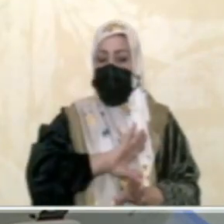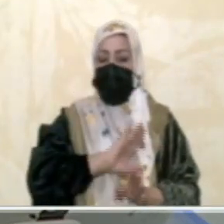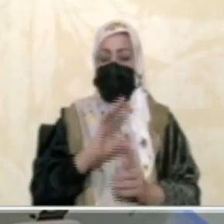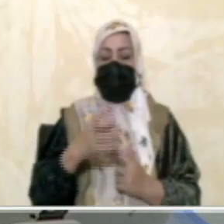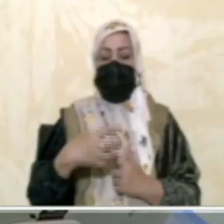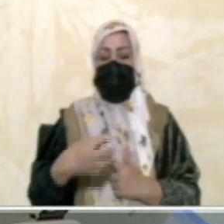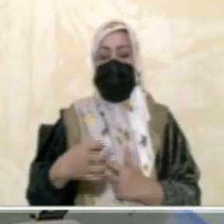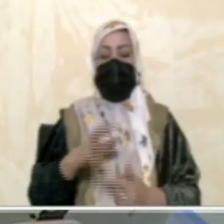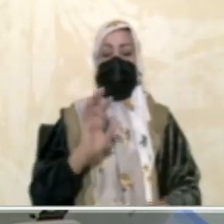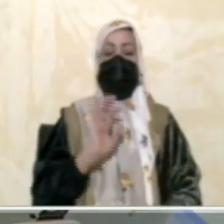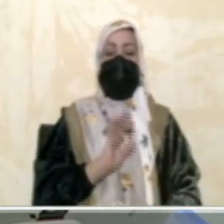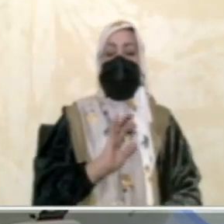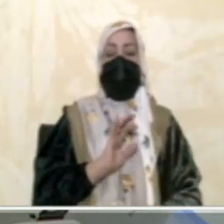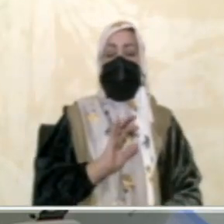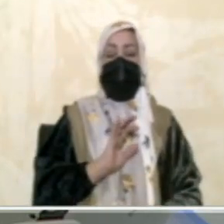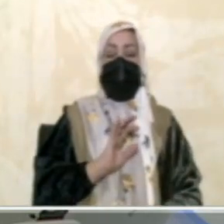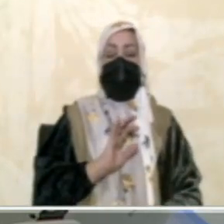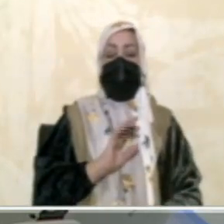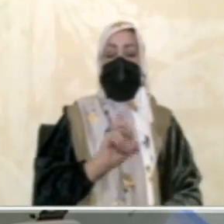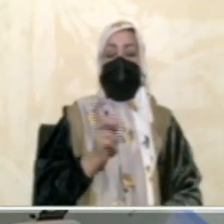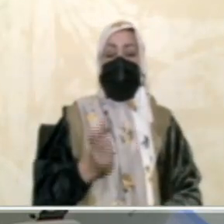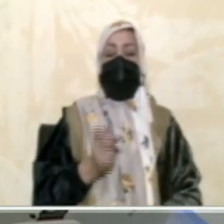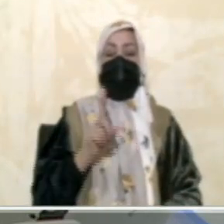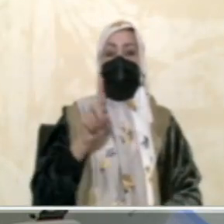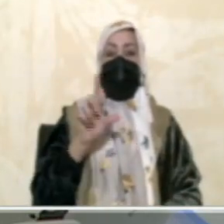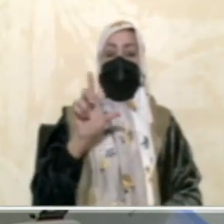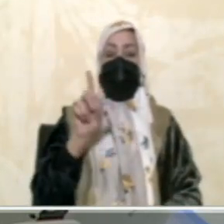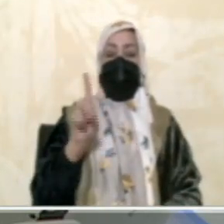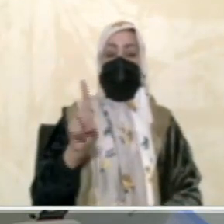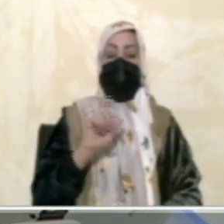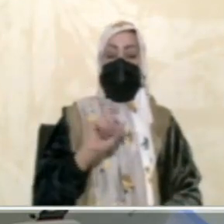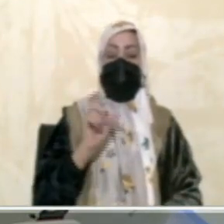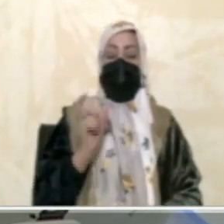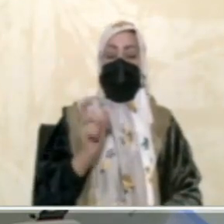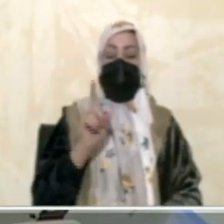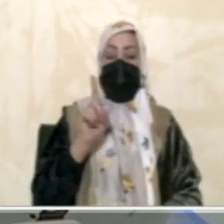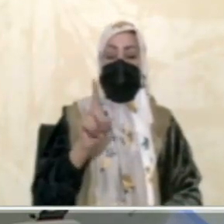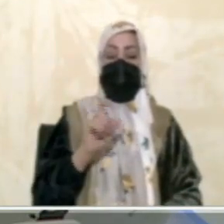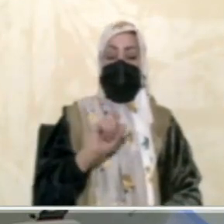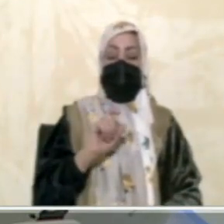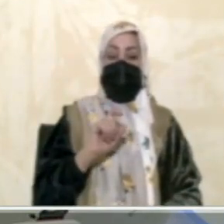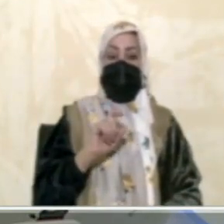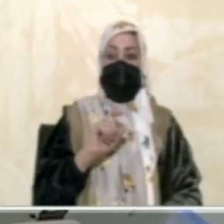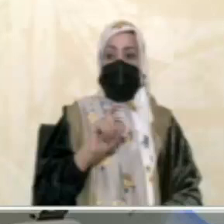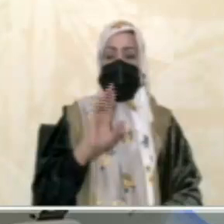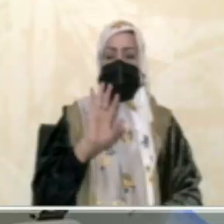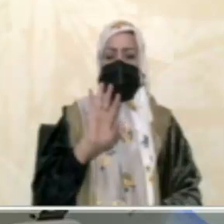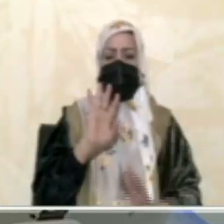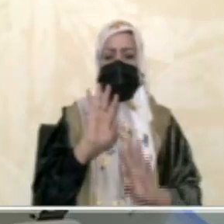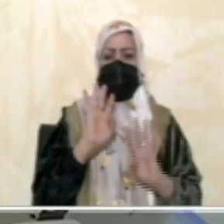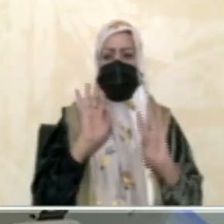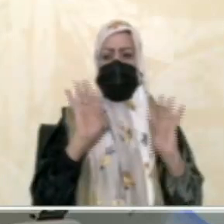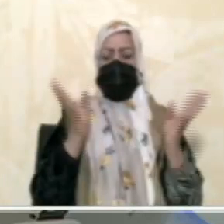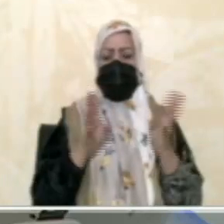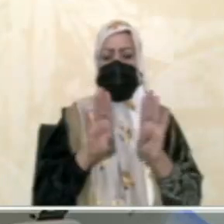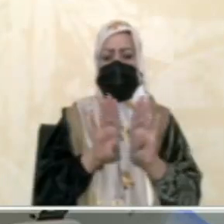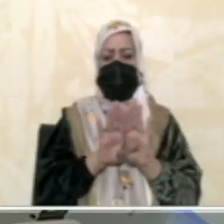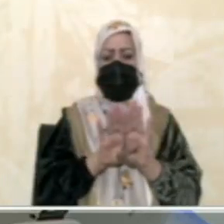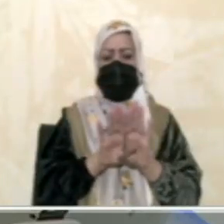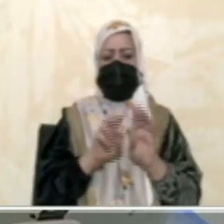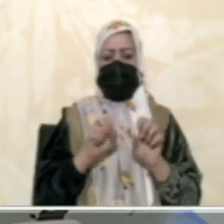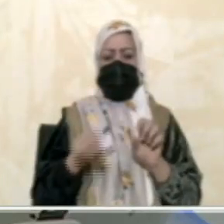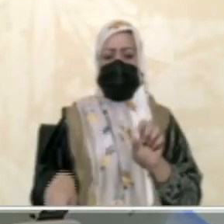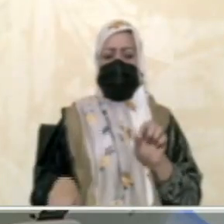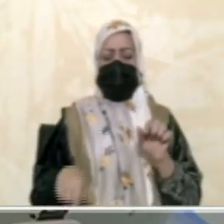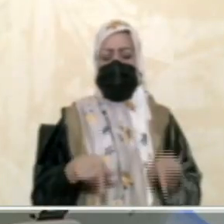مساله المبالغه حتى رايت الرجل منا يلزق كعبه بكعب صاحبه قالوا هذا يعني